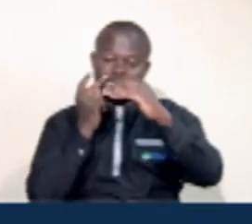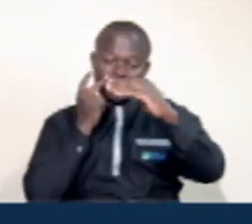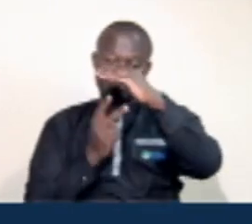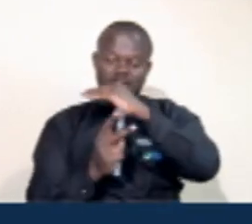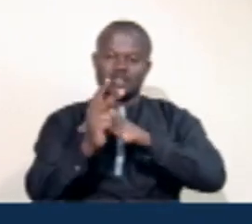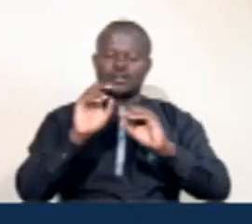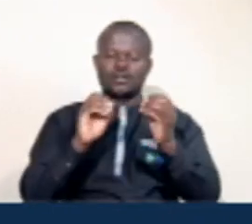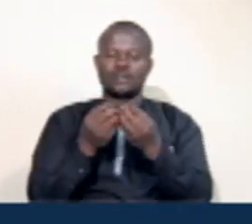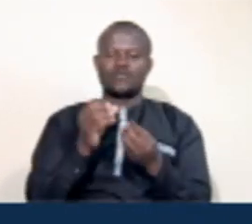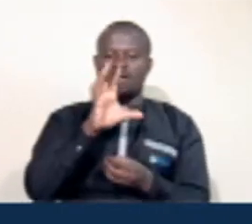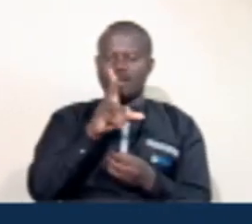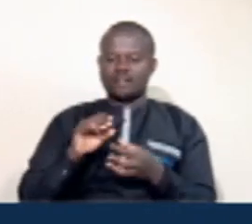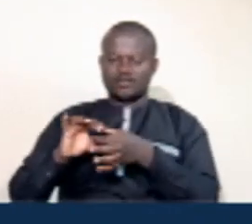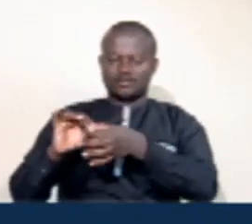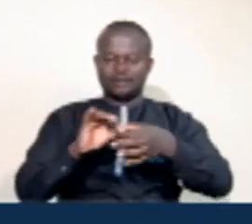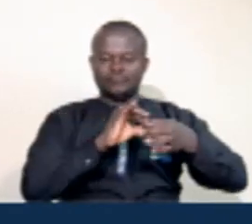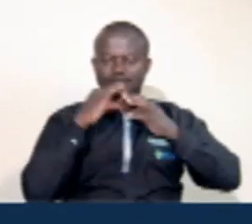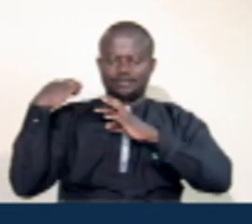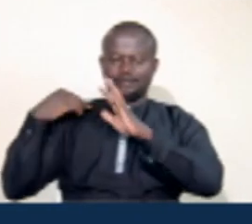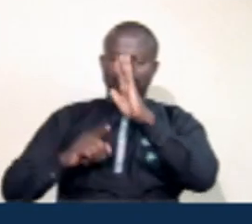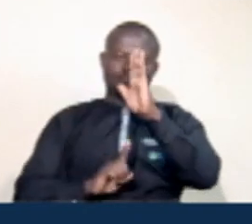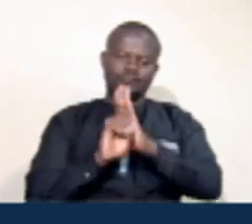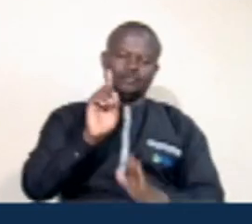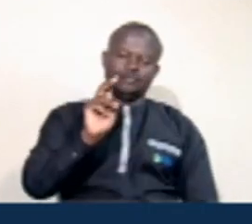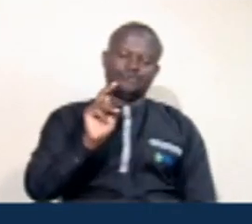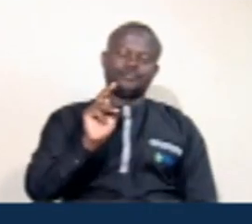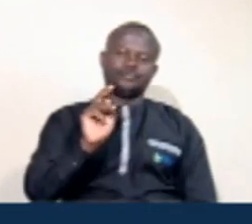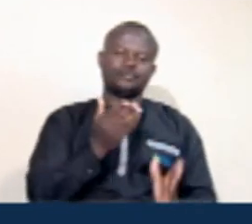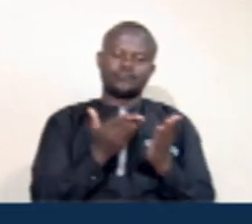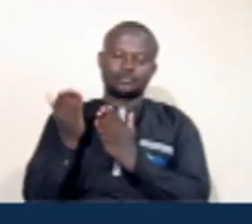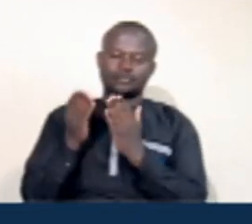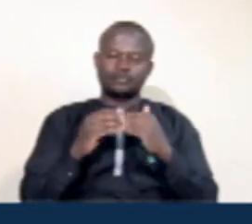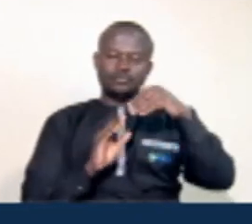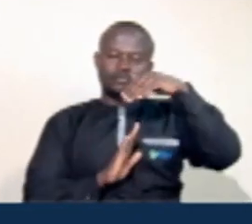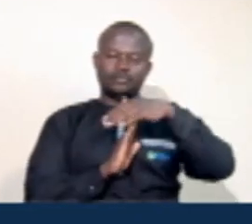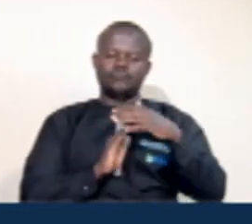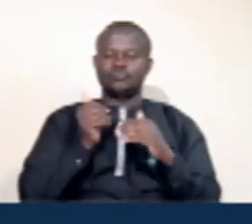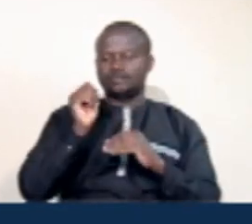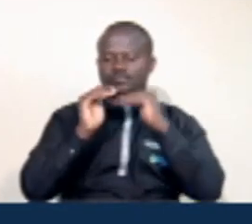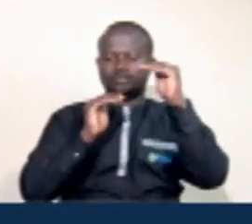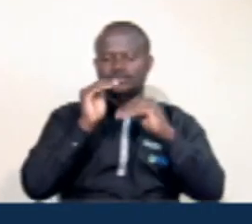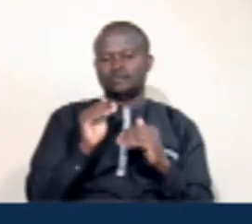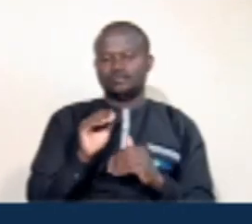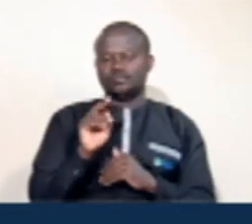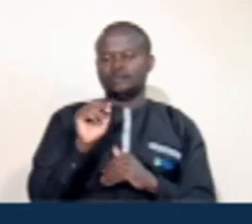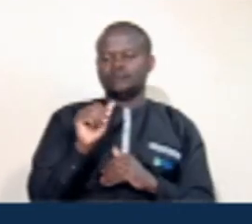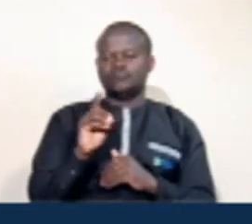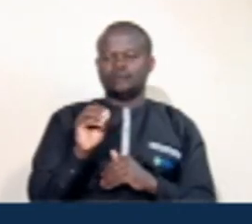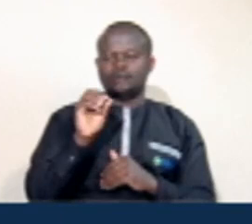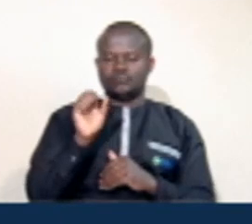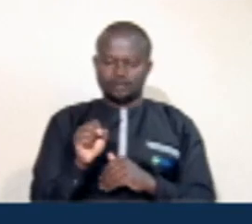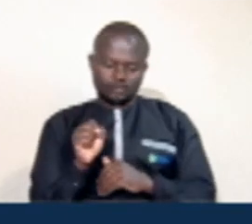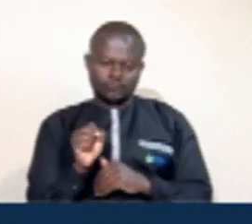cy'urwego rw'umuryango wa Afurika yunze ubumwe rushinzwe iterambere yakiriye umuyobozi mukuru w'urwego Nardos Bekele